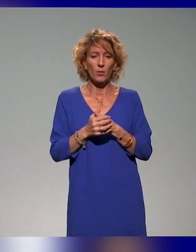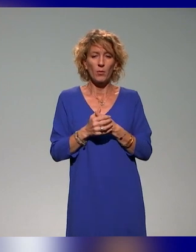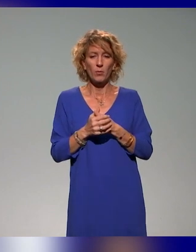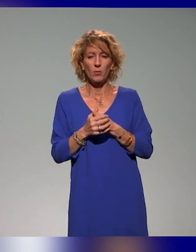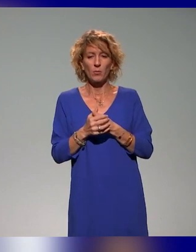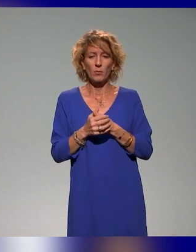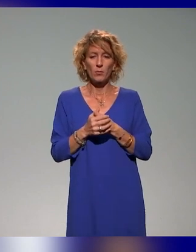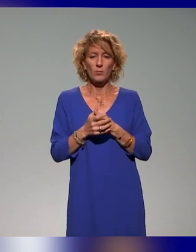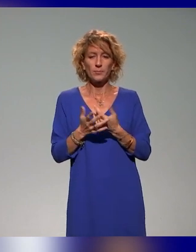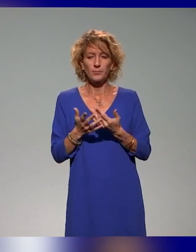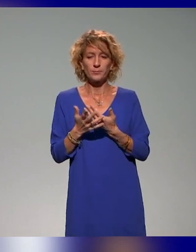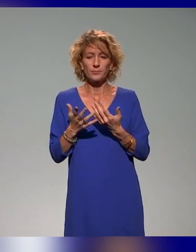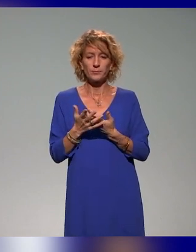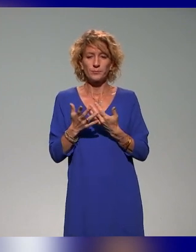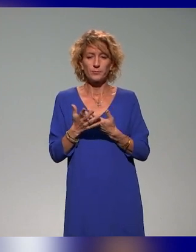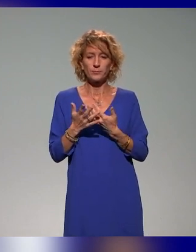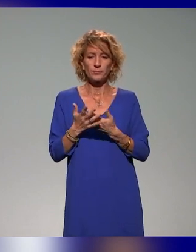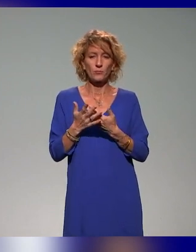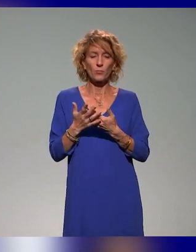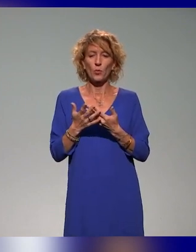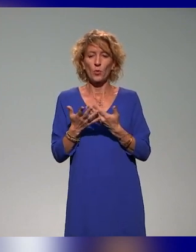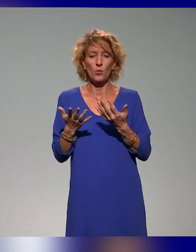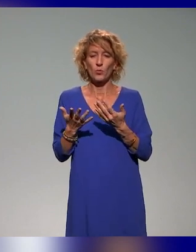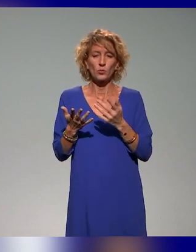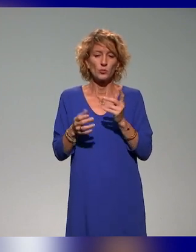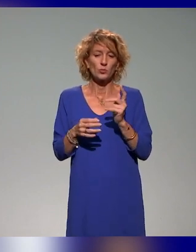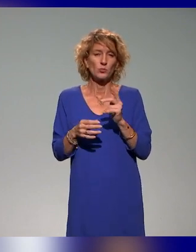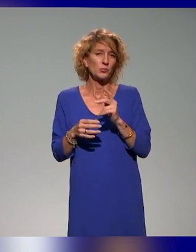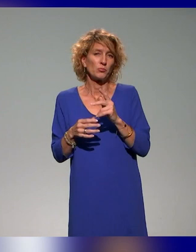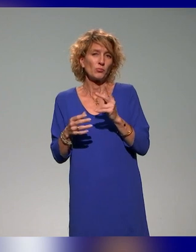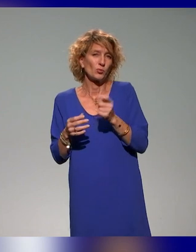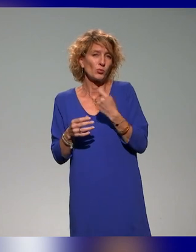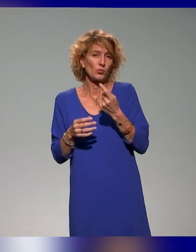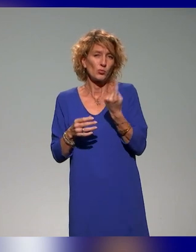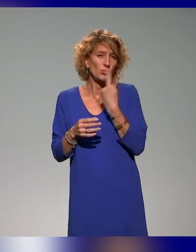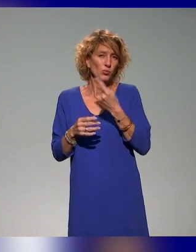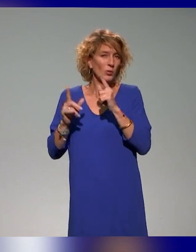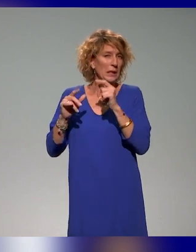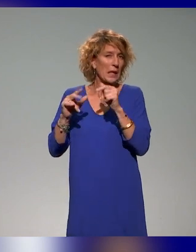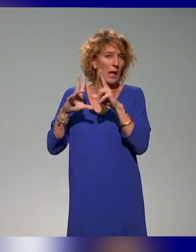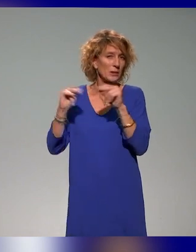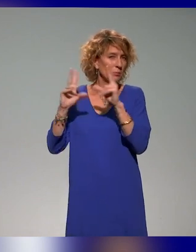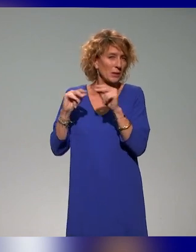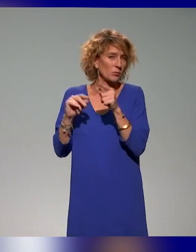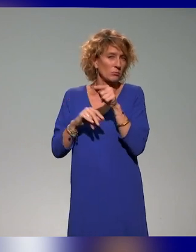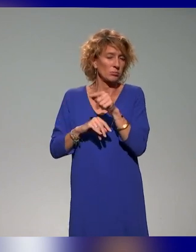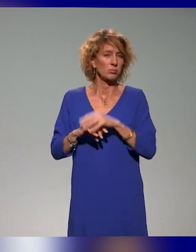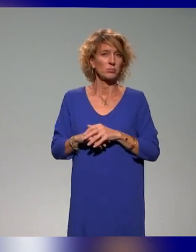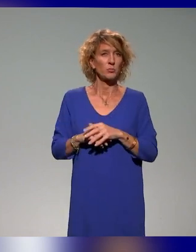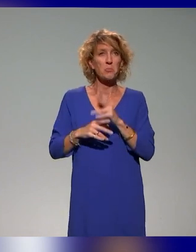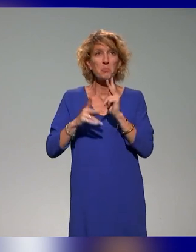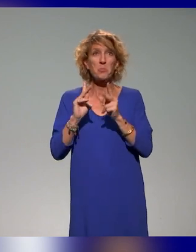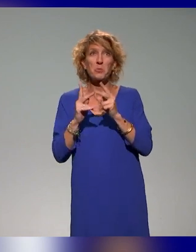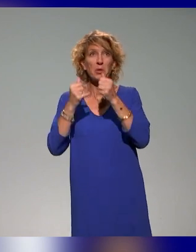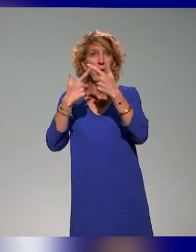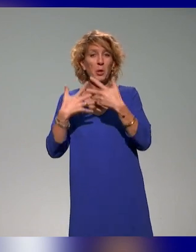a une zone de données privées, une explication de ce qui est gardé éventuellement. Donc il y a effectivement peut-être le nombre